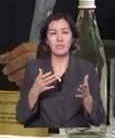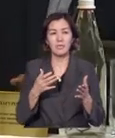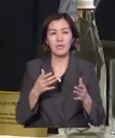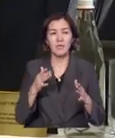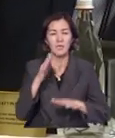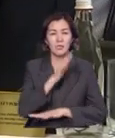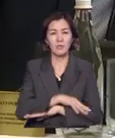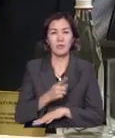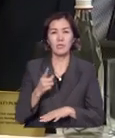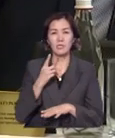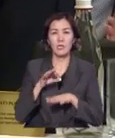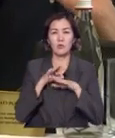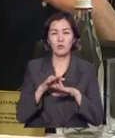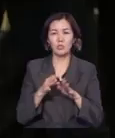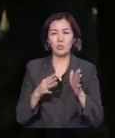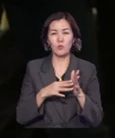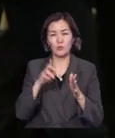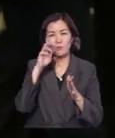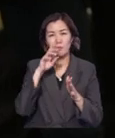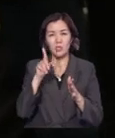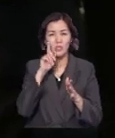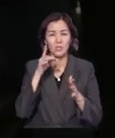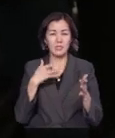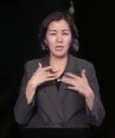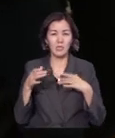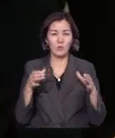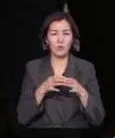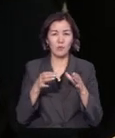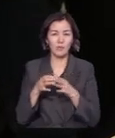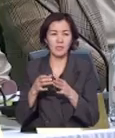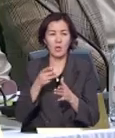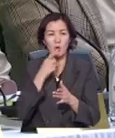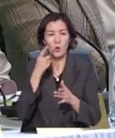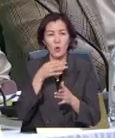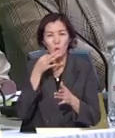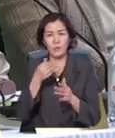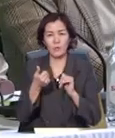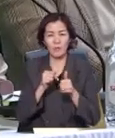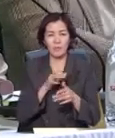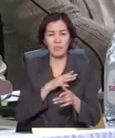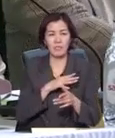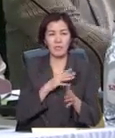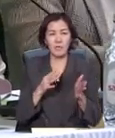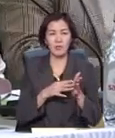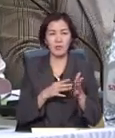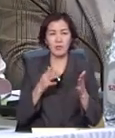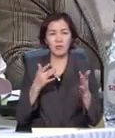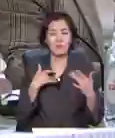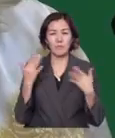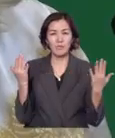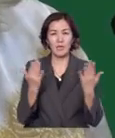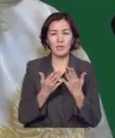сағаттарын өткізеді. Бұған қоса 9 елден жиналған жас театр өнерпаздары өзара шеберлік байқасады. Яғни 9 спектакль